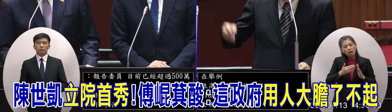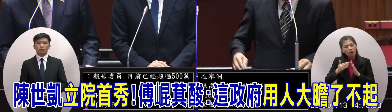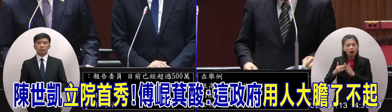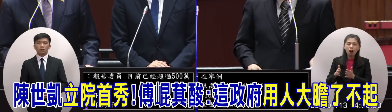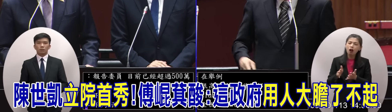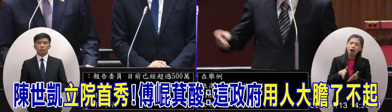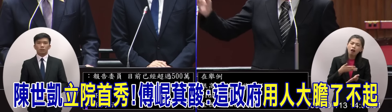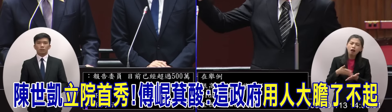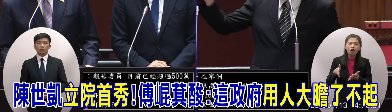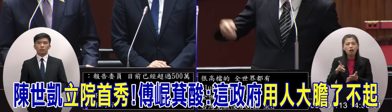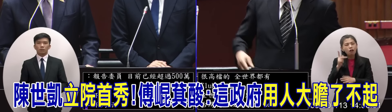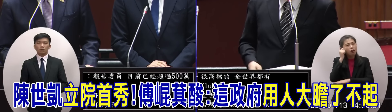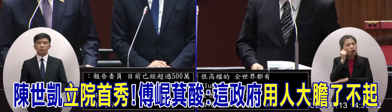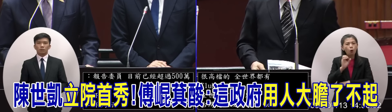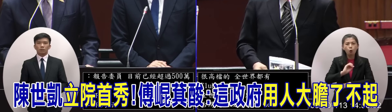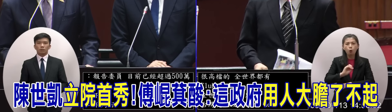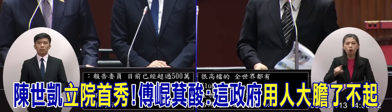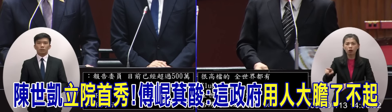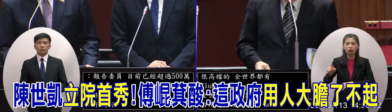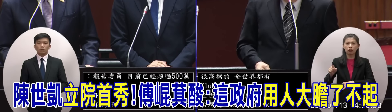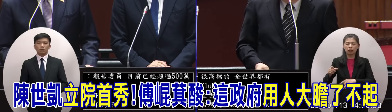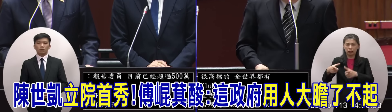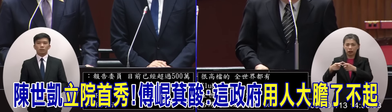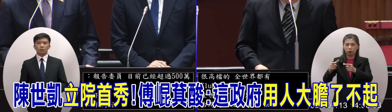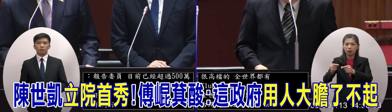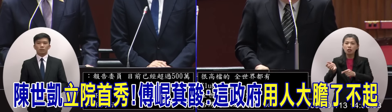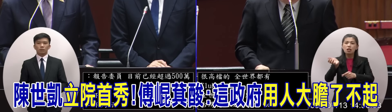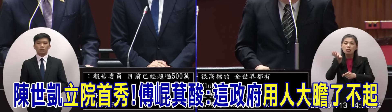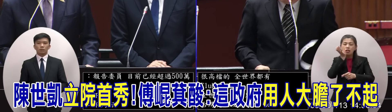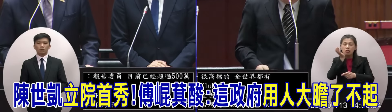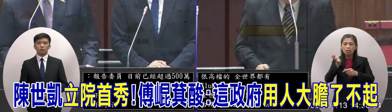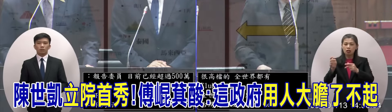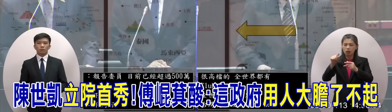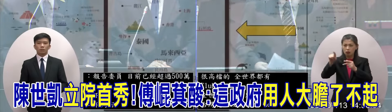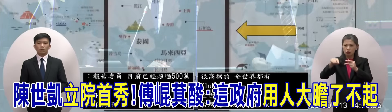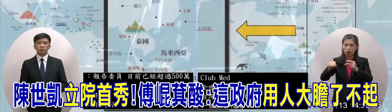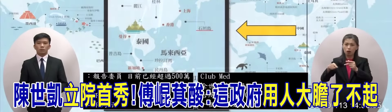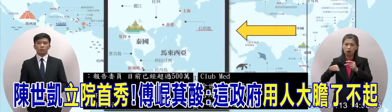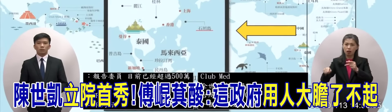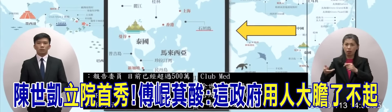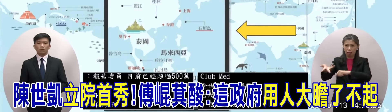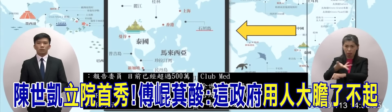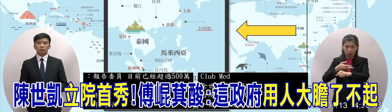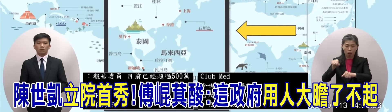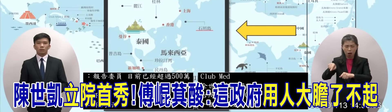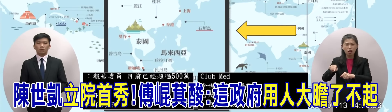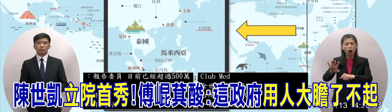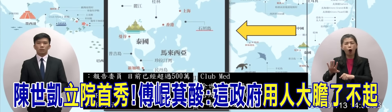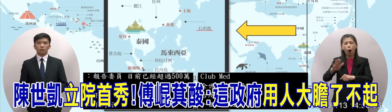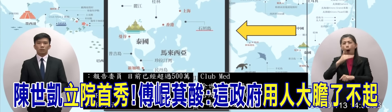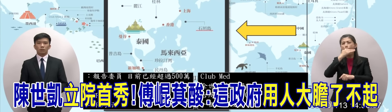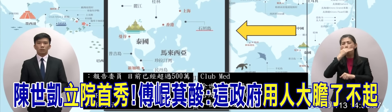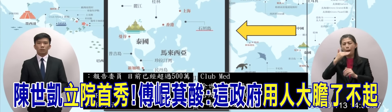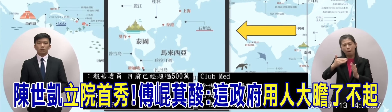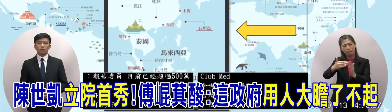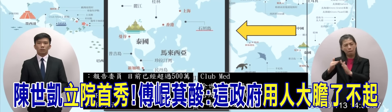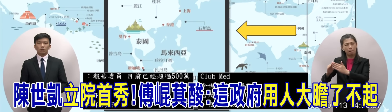哦，连日本的一个石垣岛哦，一个岛只有4万多人都有 climate。